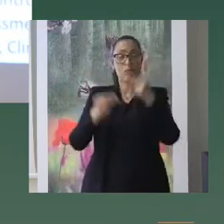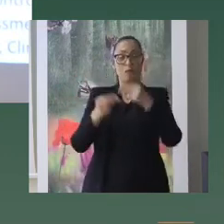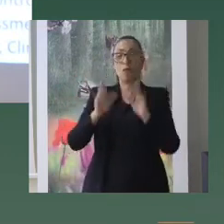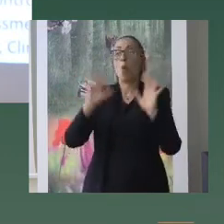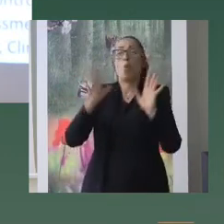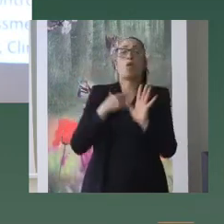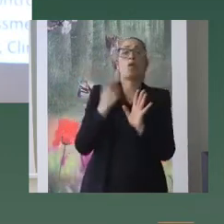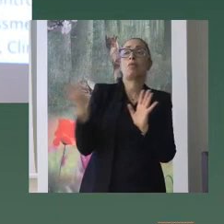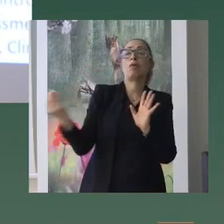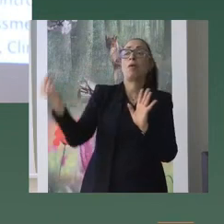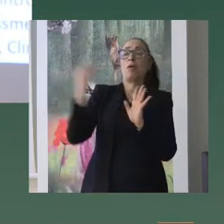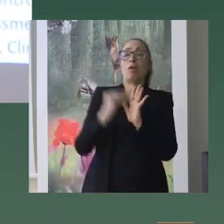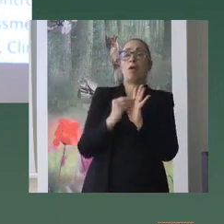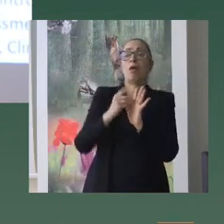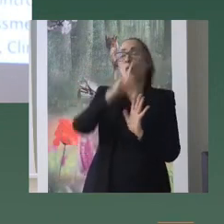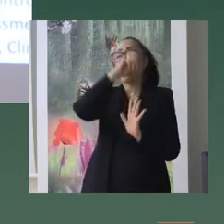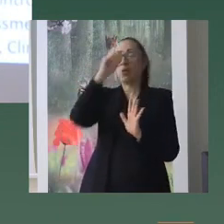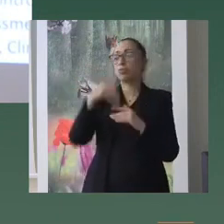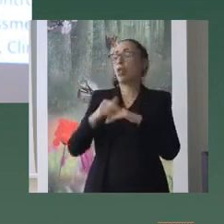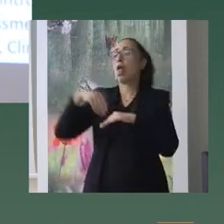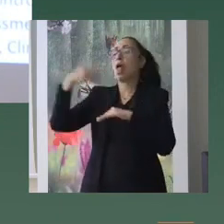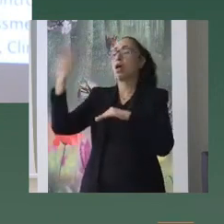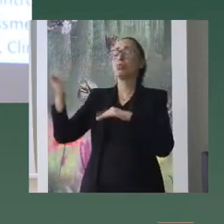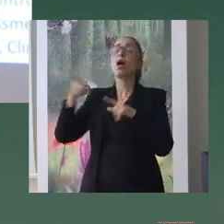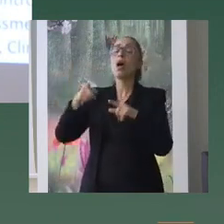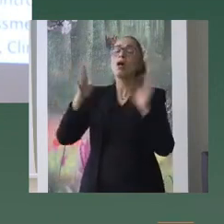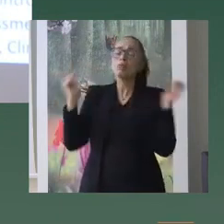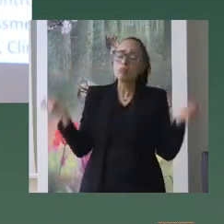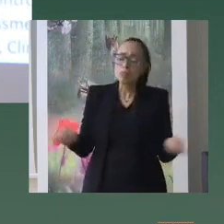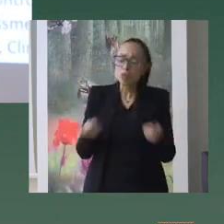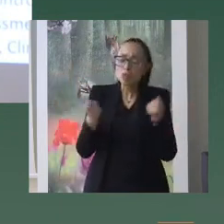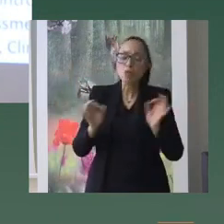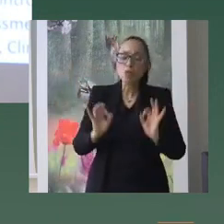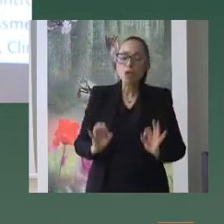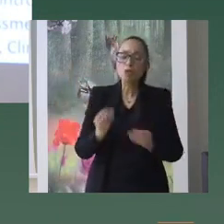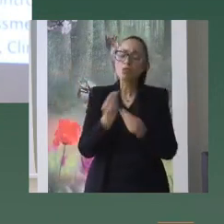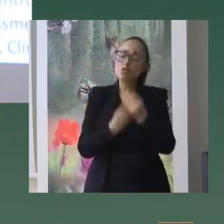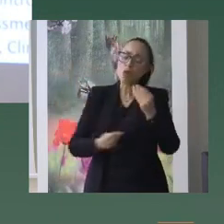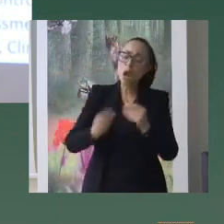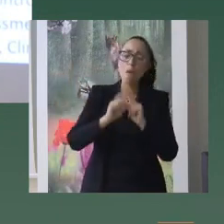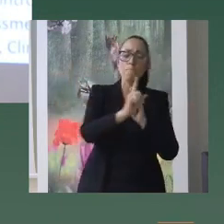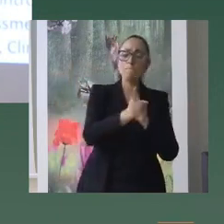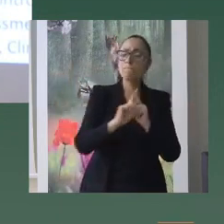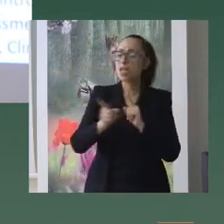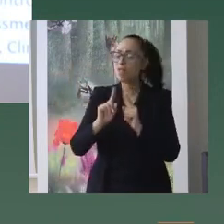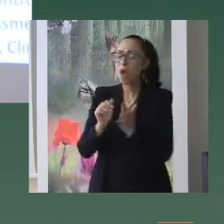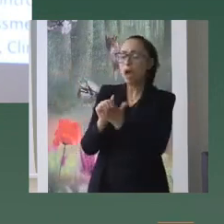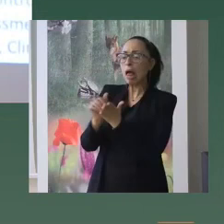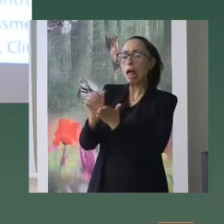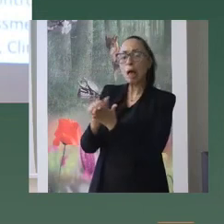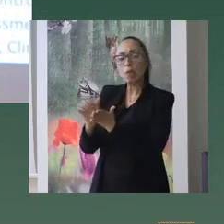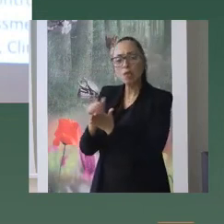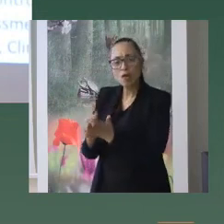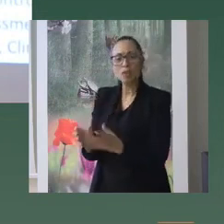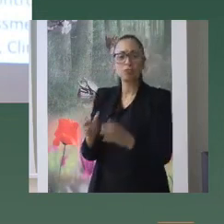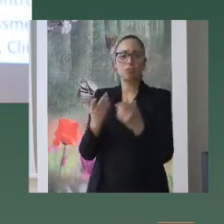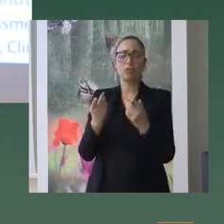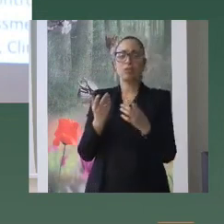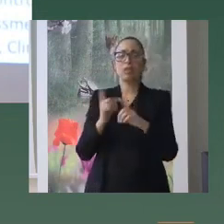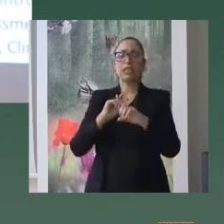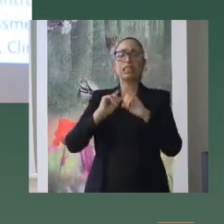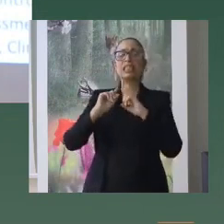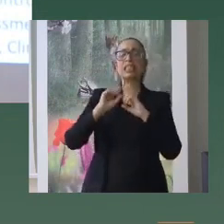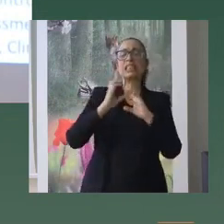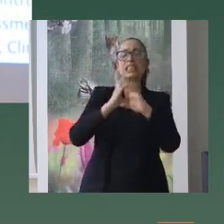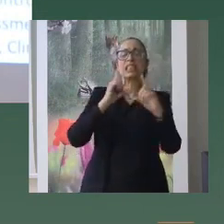παίρνοντα αυτά που προσφέρουν τη ζωή και τα πηγαίνοντα έξω. Απλώ τα κάνει κάνοντα καλύτερε μεταφορέ, αποφεύγοντα συγκοινωνιακέ παρεμβάσει που